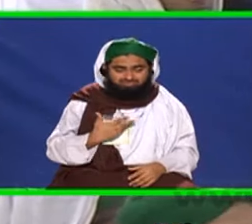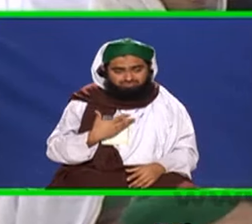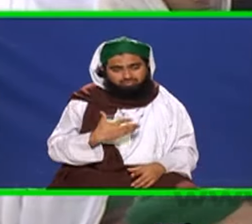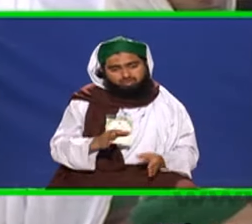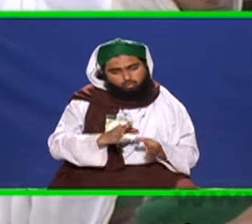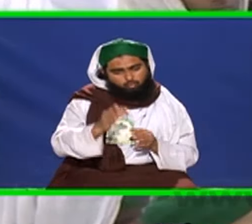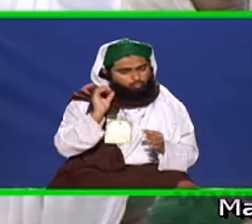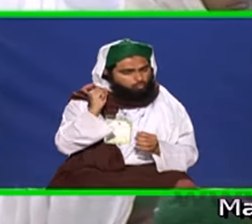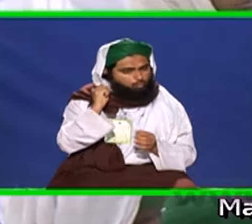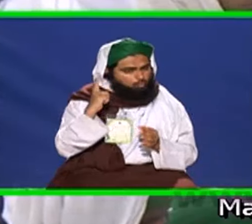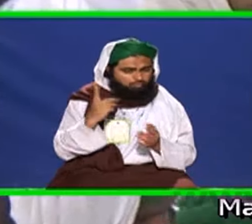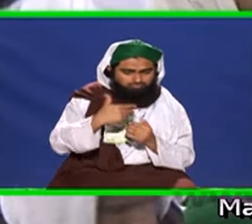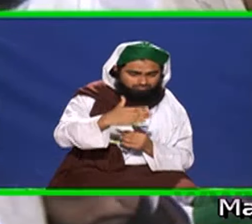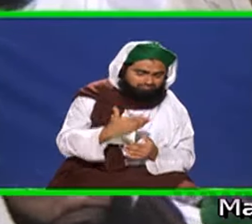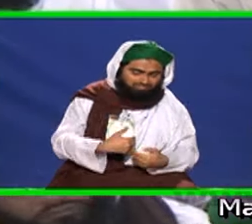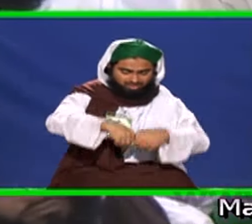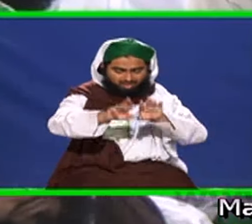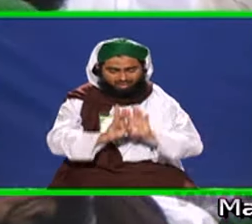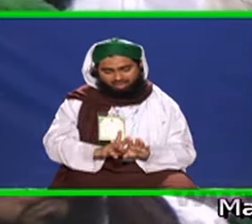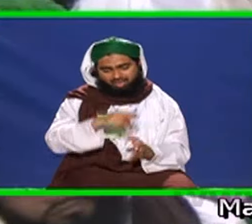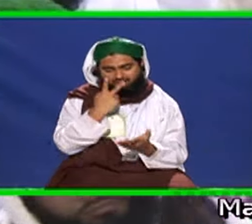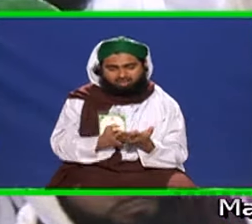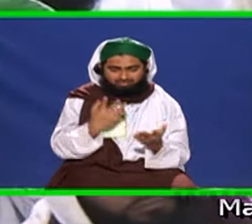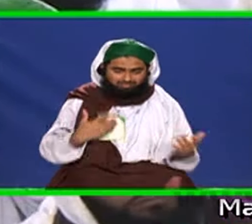ہے, اتنا انتظار کون, قبر ہی میں سرکار چادر میں